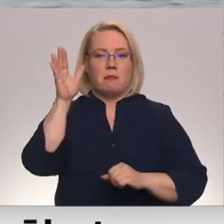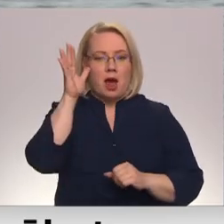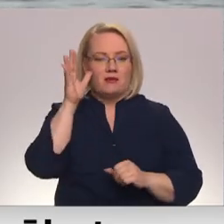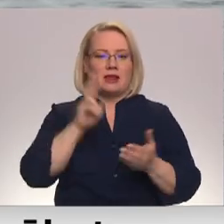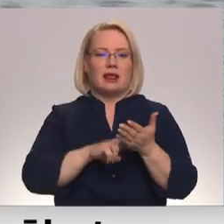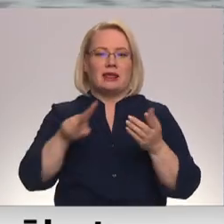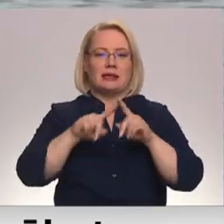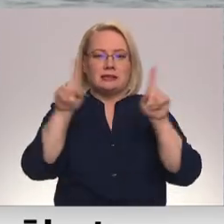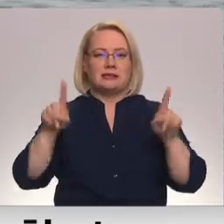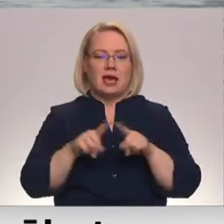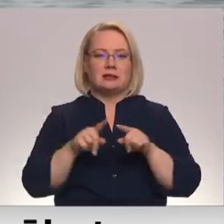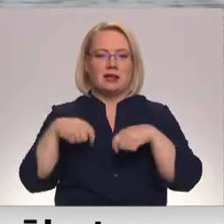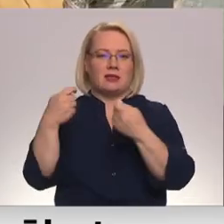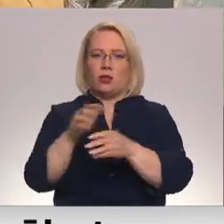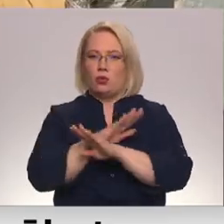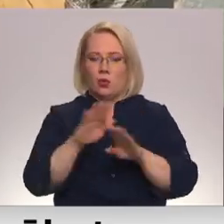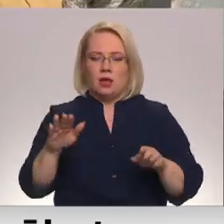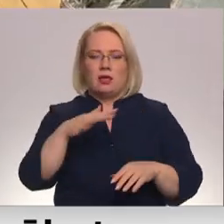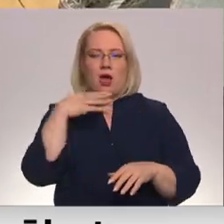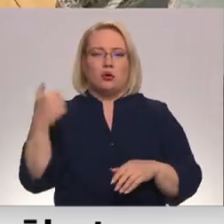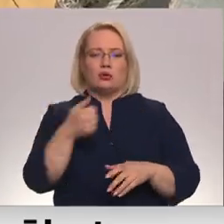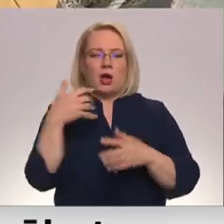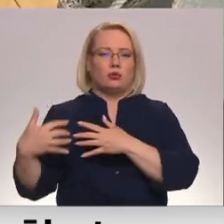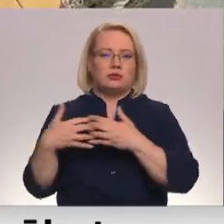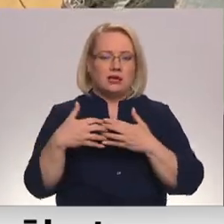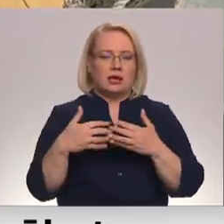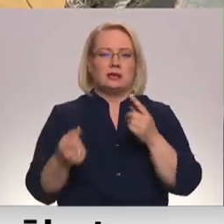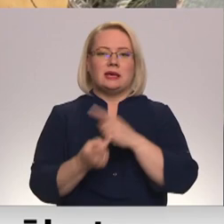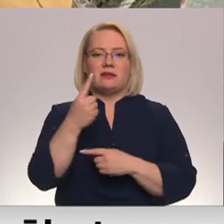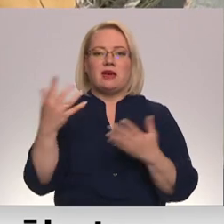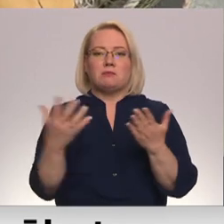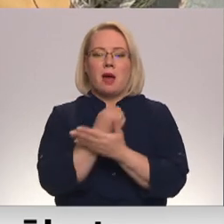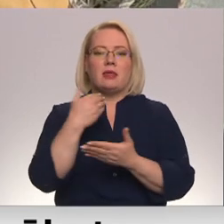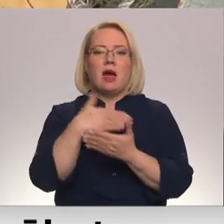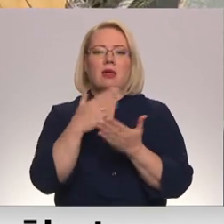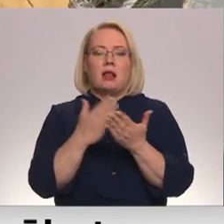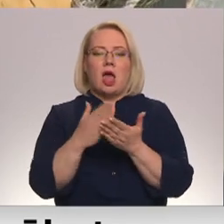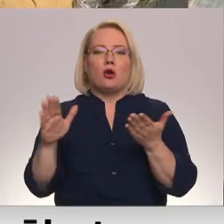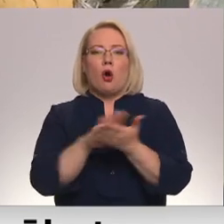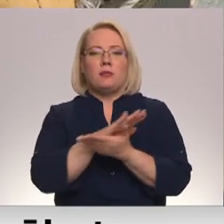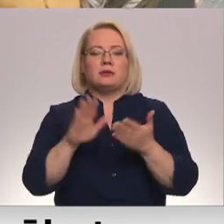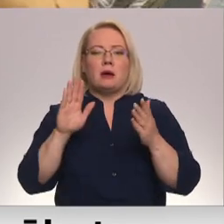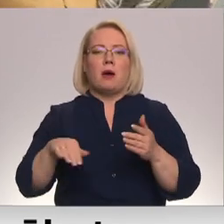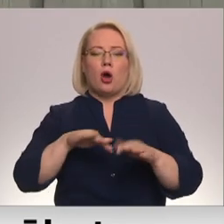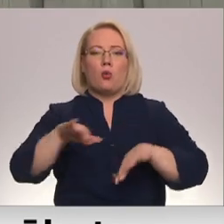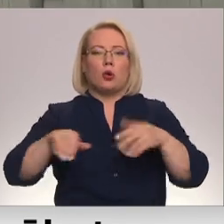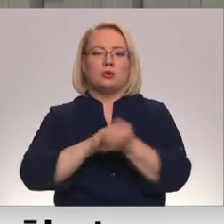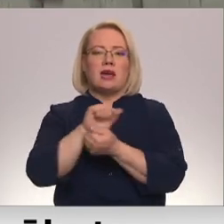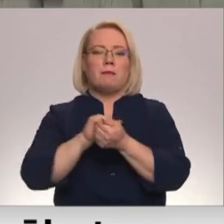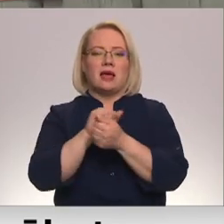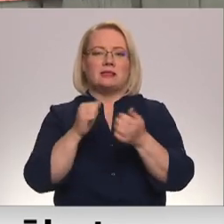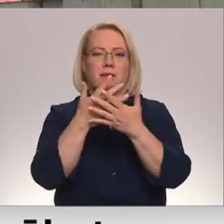licences neizsniedzot. Pēc daudzu gadu cīņas gan esot izdevies panākt vismaz daļēju kompensāciju par roņu saplēstiem